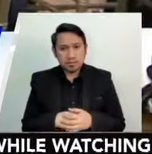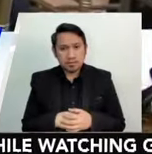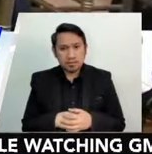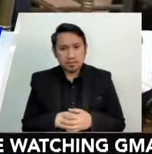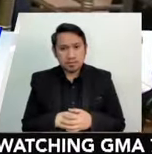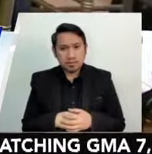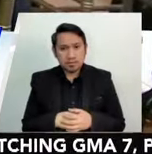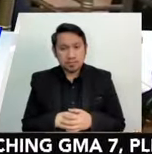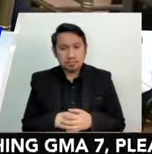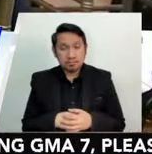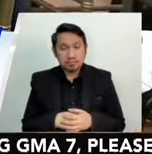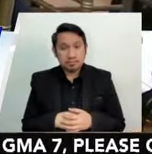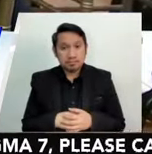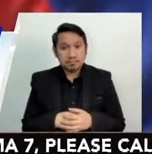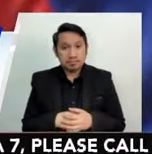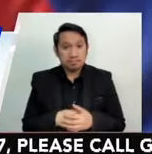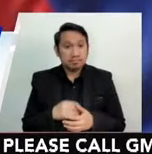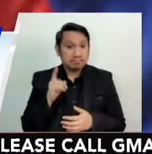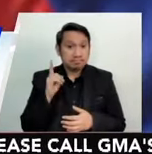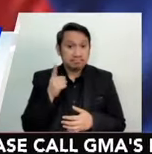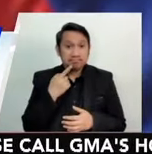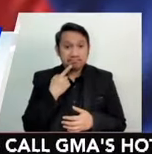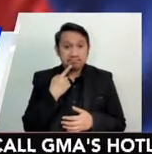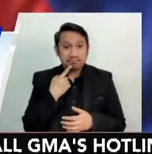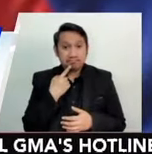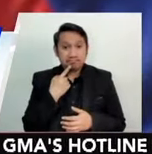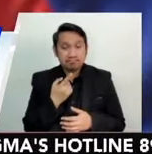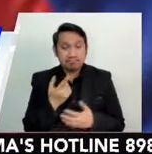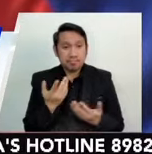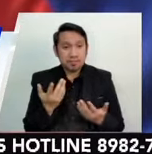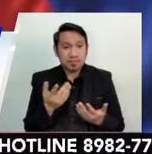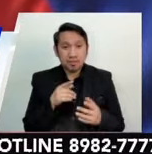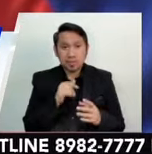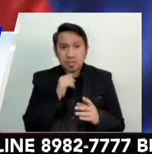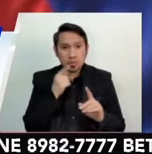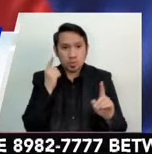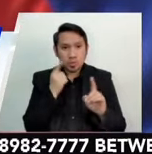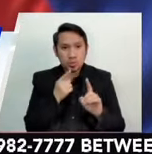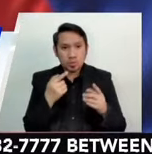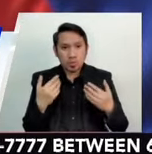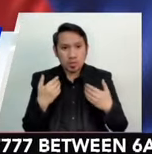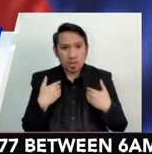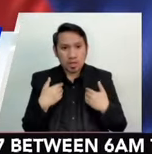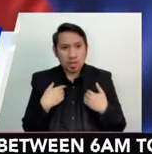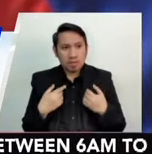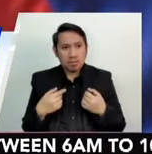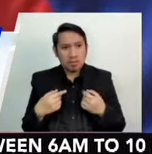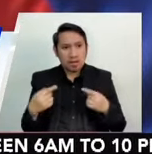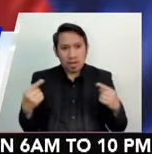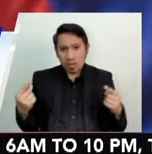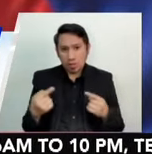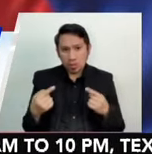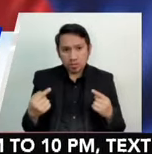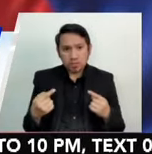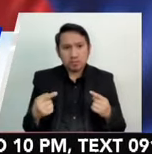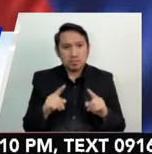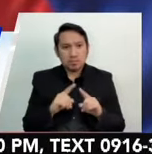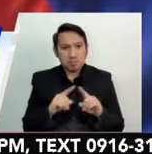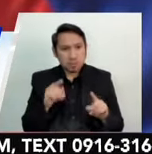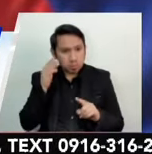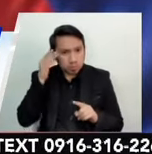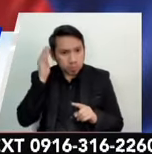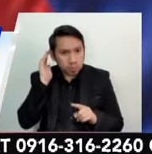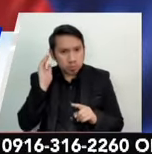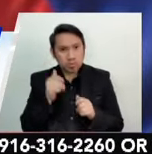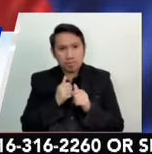Paglilinaw ni Ambassador Romualdez, hindi layo ng mga hakbang na ito na magkaroon ng alitan sa anumang bansa, kundi makiusap lang na sumunod sa